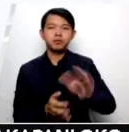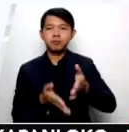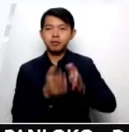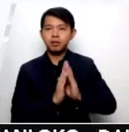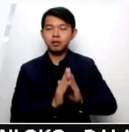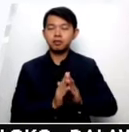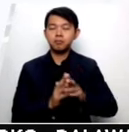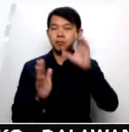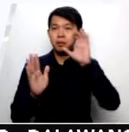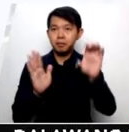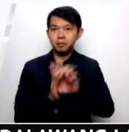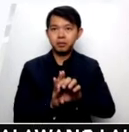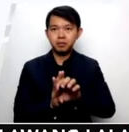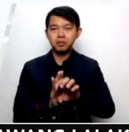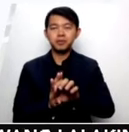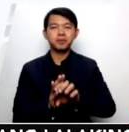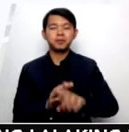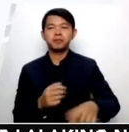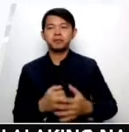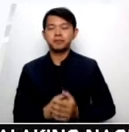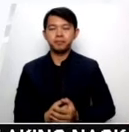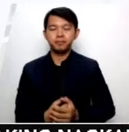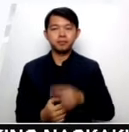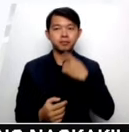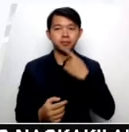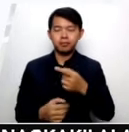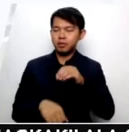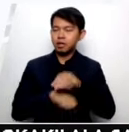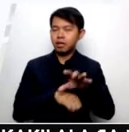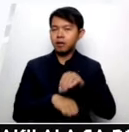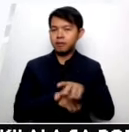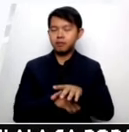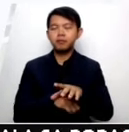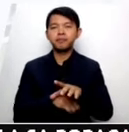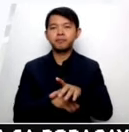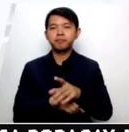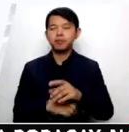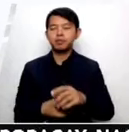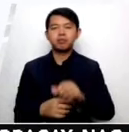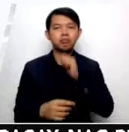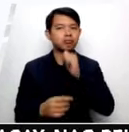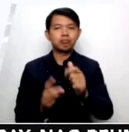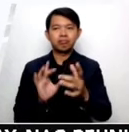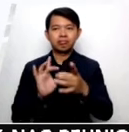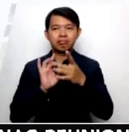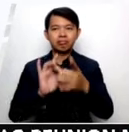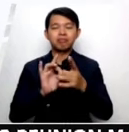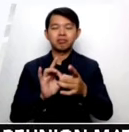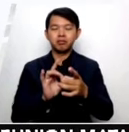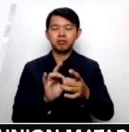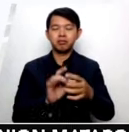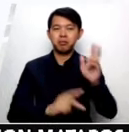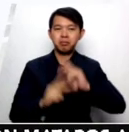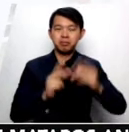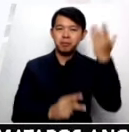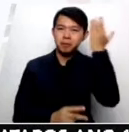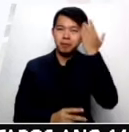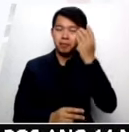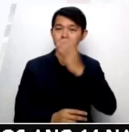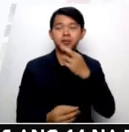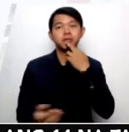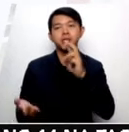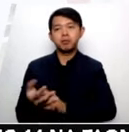abiso nila huwag makipag-ugnayan sa mga nagpapanggap at agad i-report sa official social media accounts ng